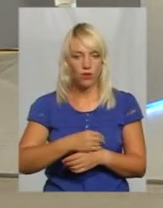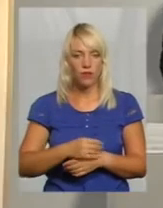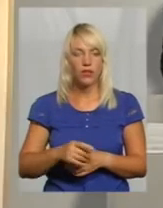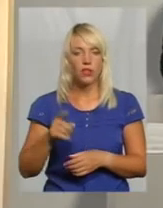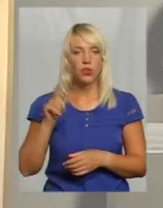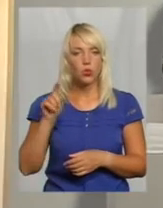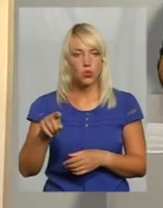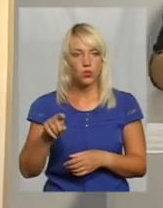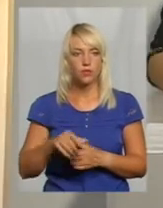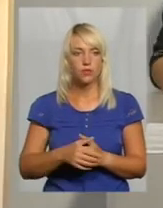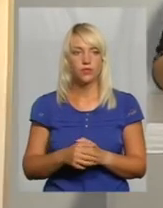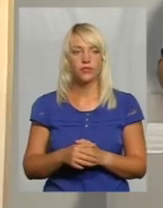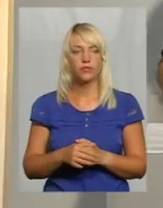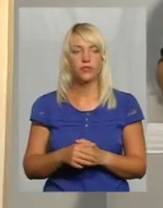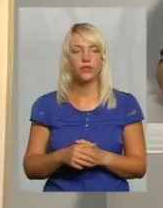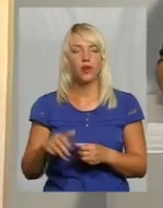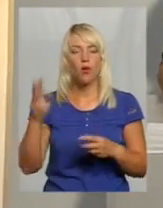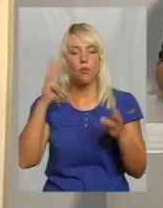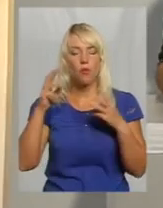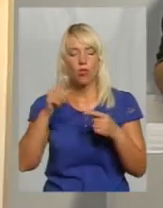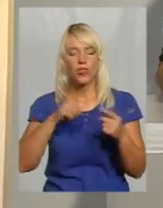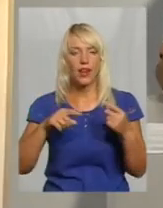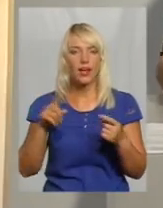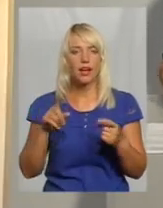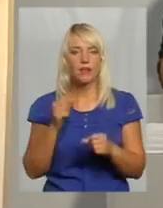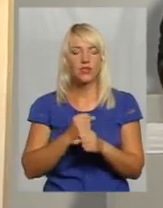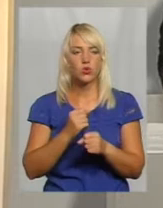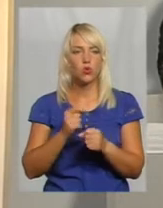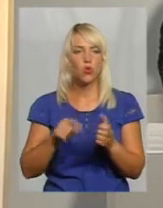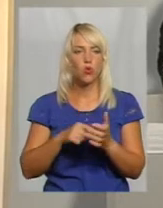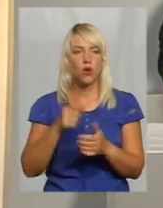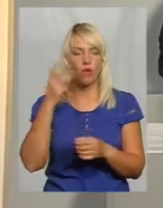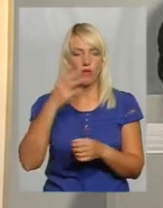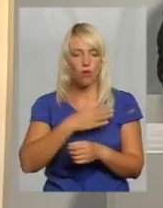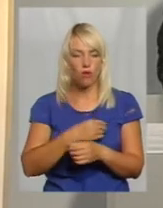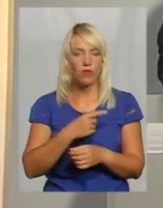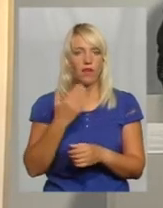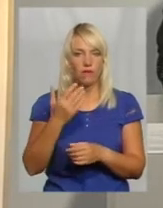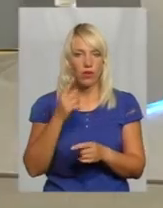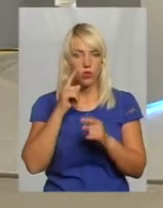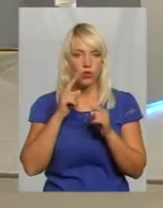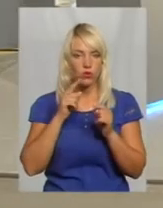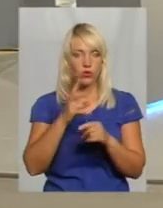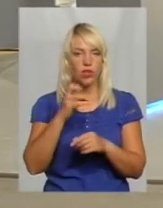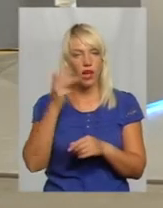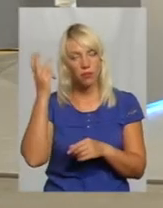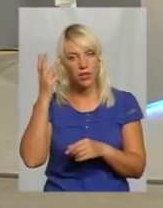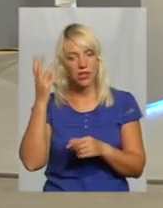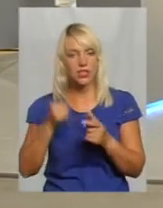ту модель, яка зараз працює у Львові, ви орієнтуєте і на Хмельницький? Ну, чи,